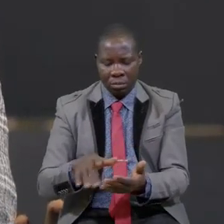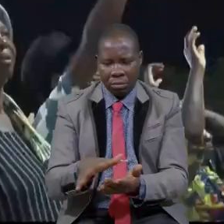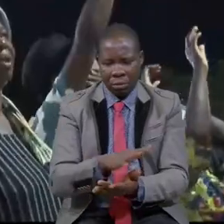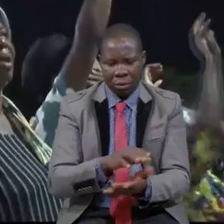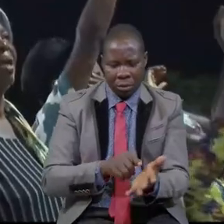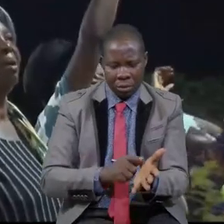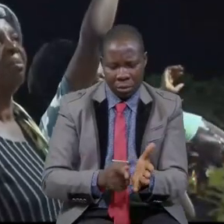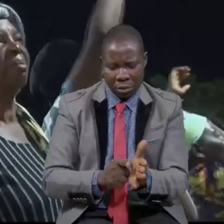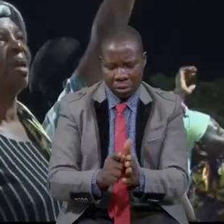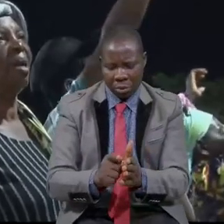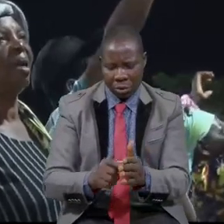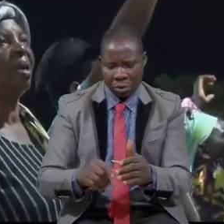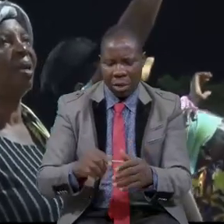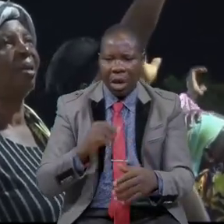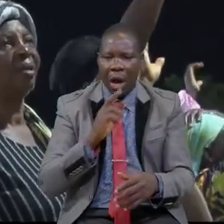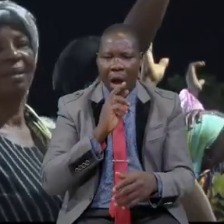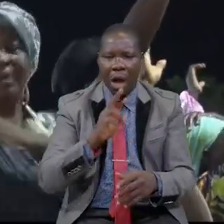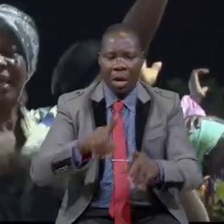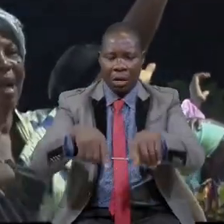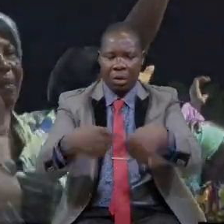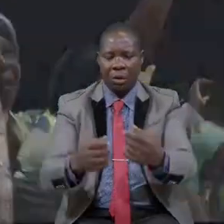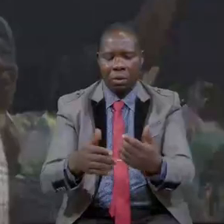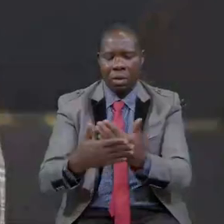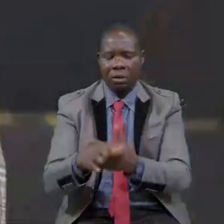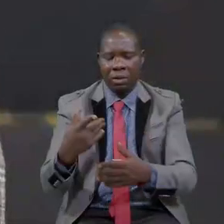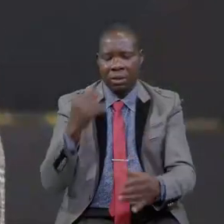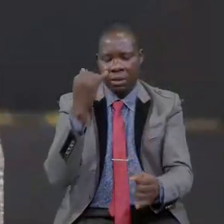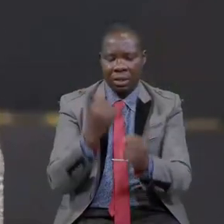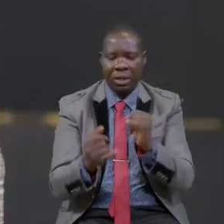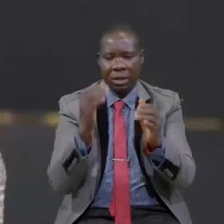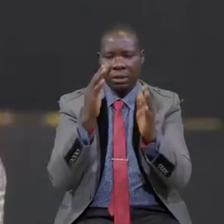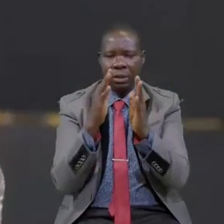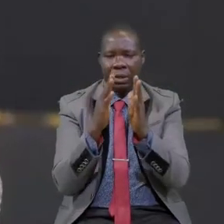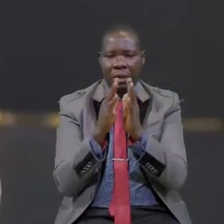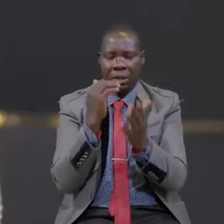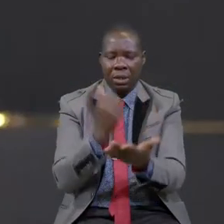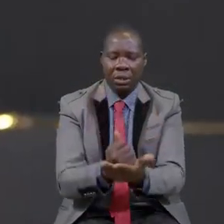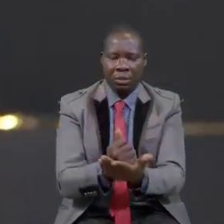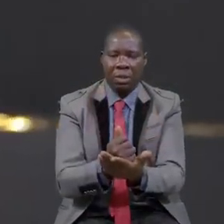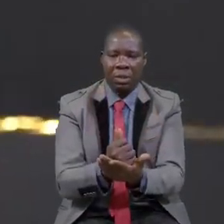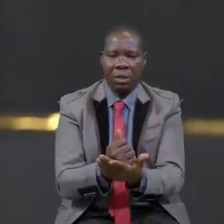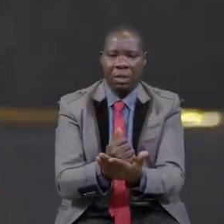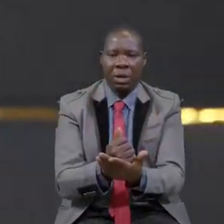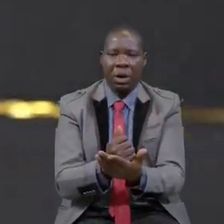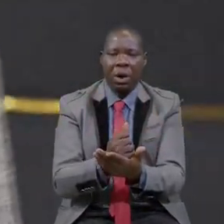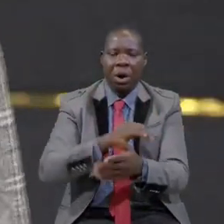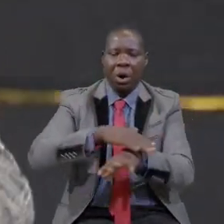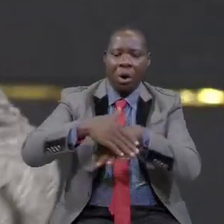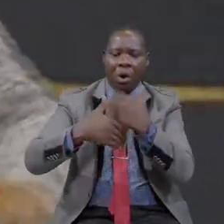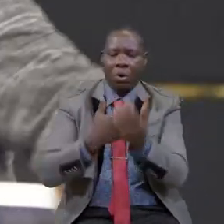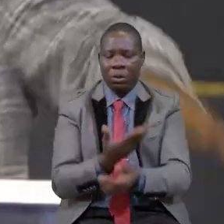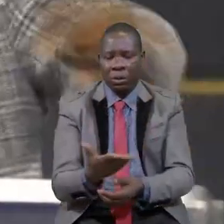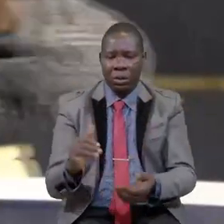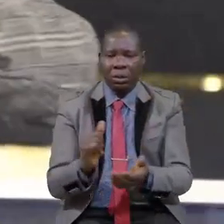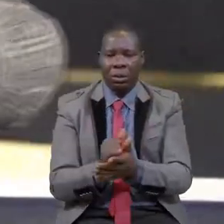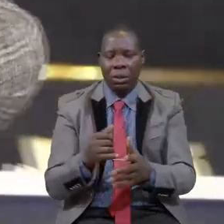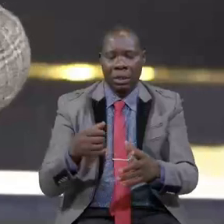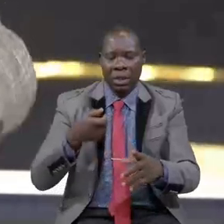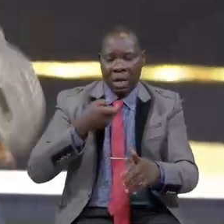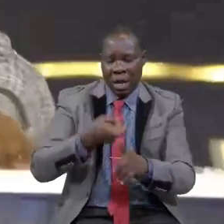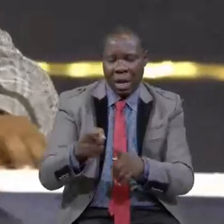scorpions sont partis. Et après le dernier, amen. Toutes les choses qui te